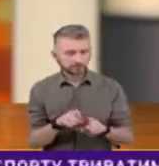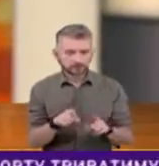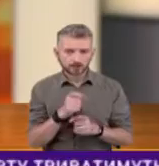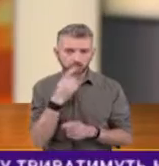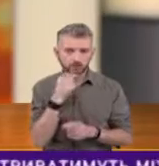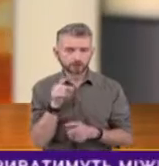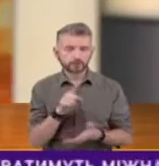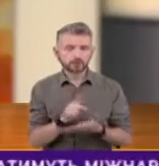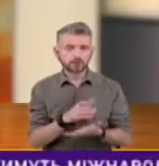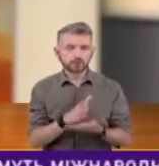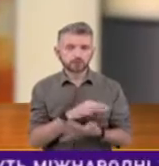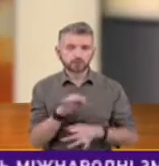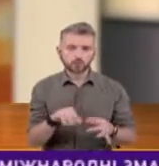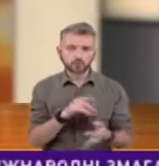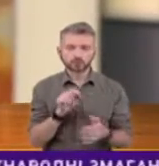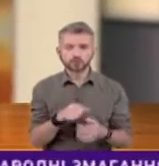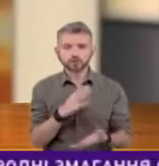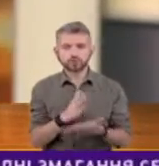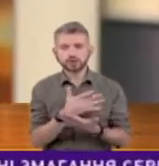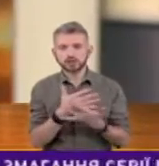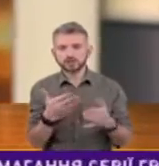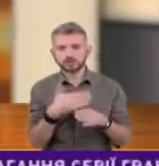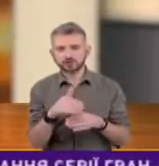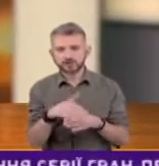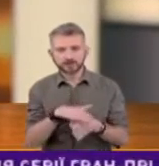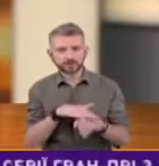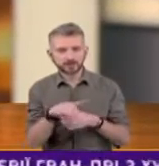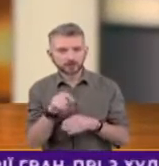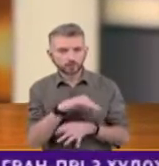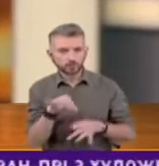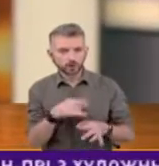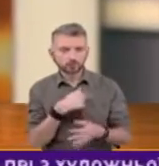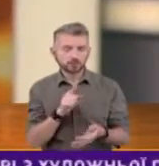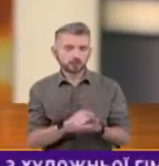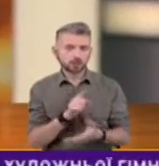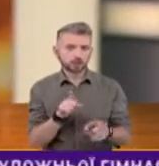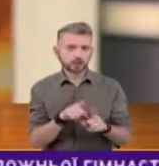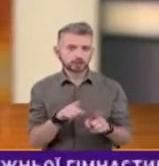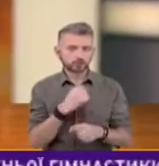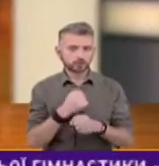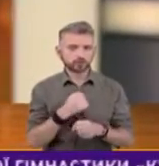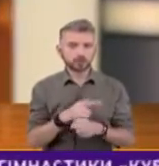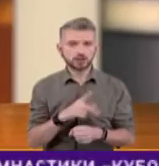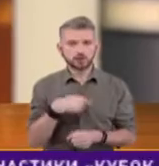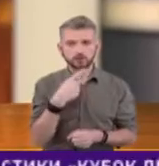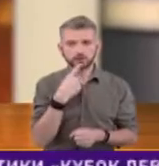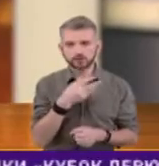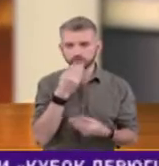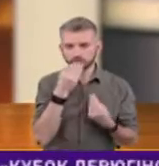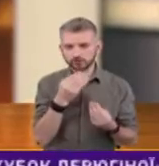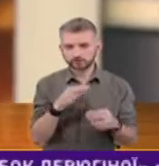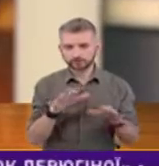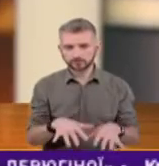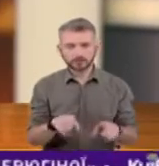парк. Він має мати проєкт, він може мати різні частини втілення цього проєкту, і ми маємо його так само нарешті зробити, як ми казали, оазою. Те саме